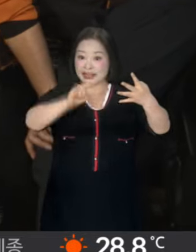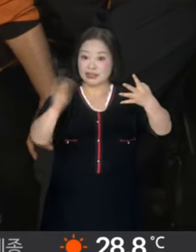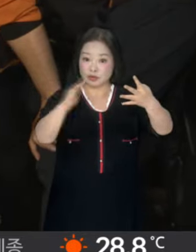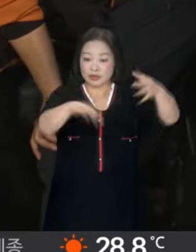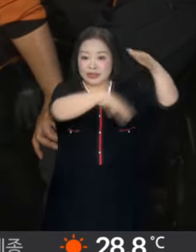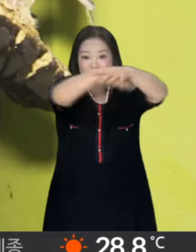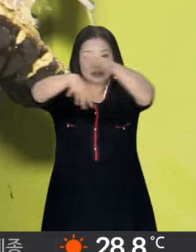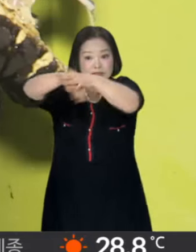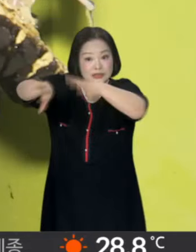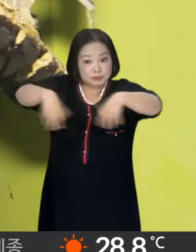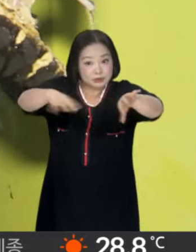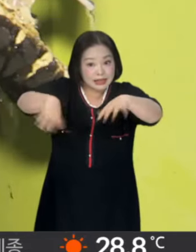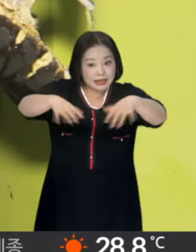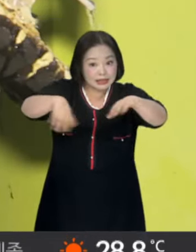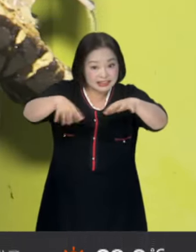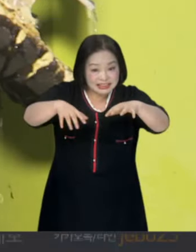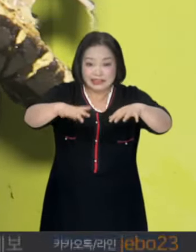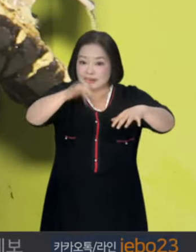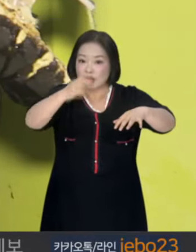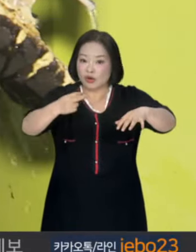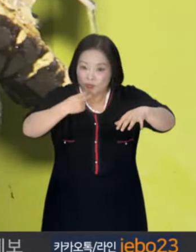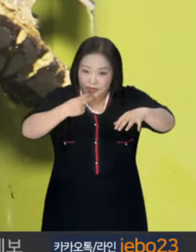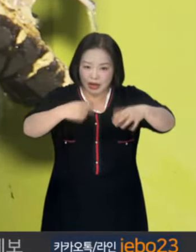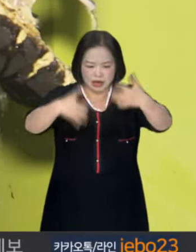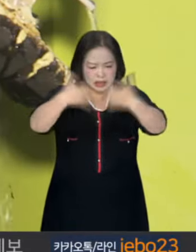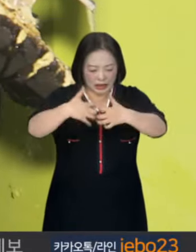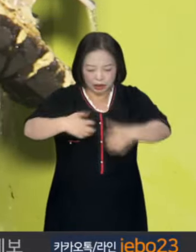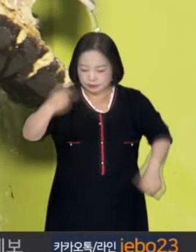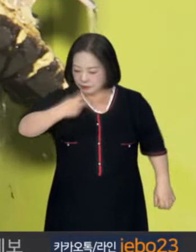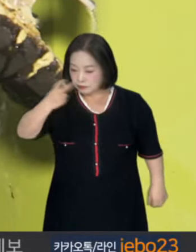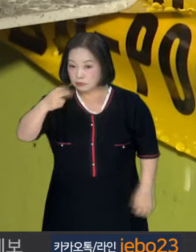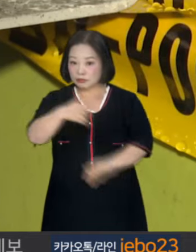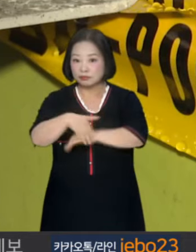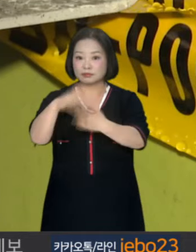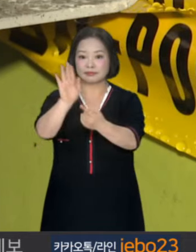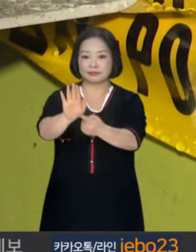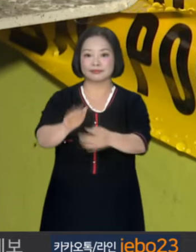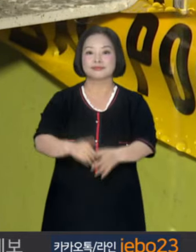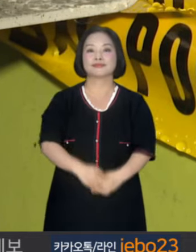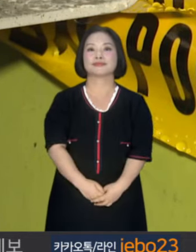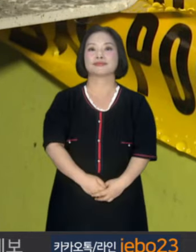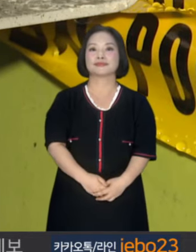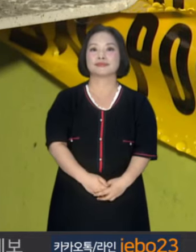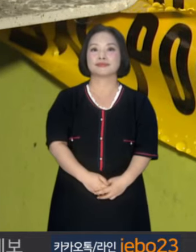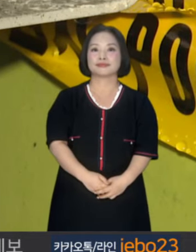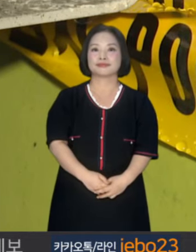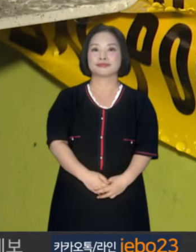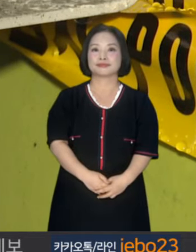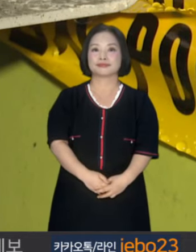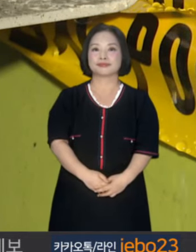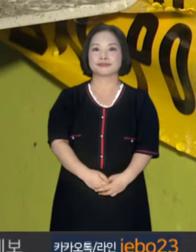스프링클러 설비 등 소방시설 유지 관리 상태를 긴급 점검합니다. 연합뉴스TV 김예림입니다.